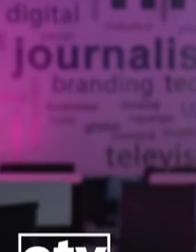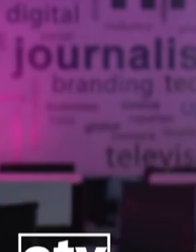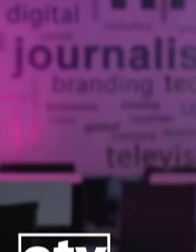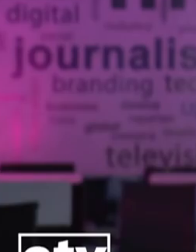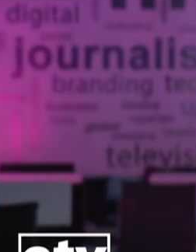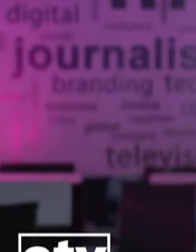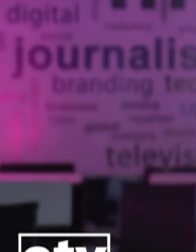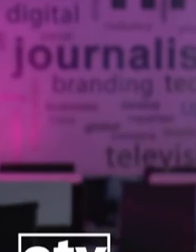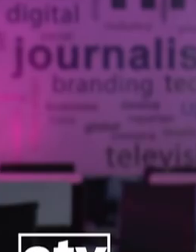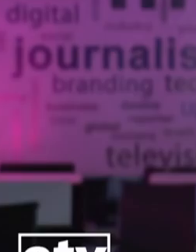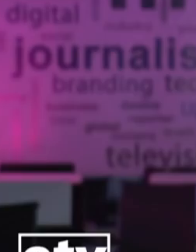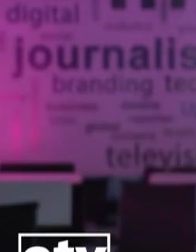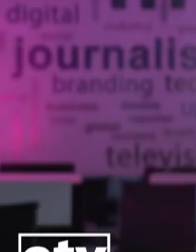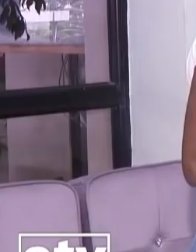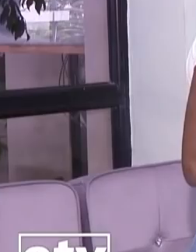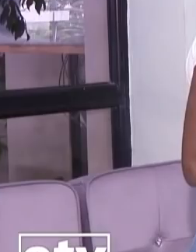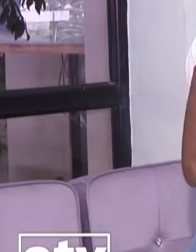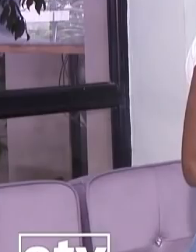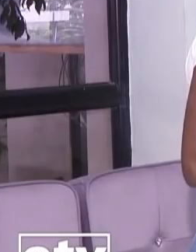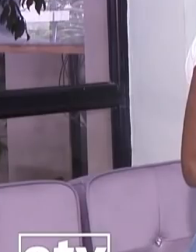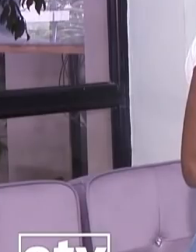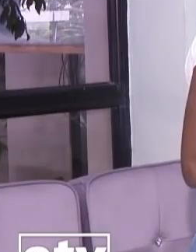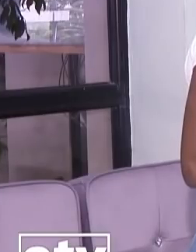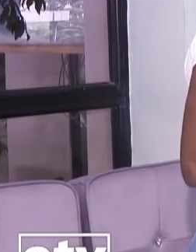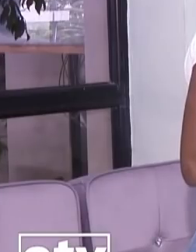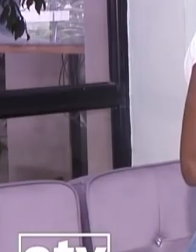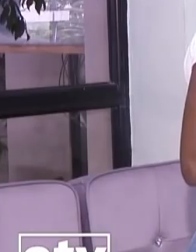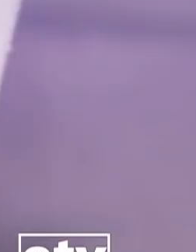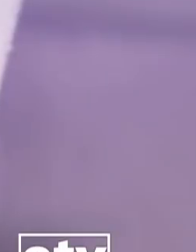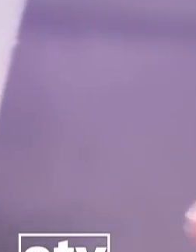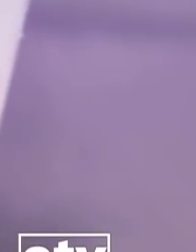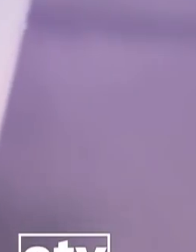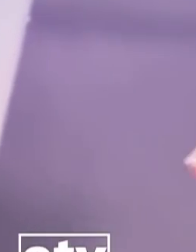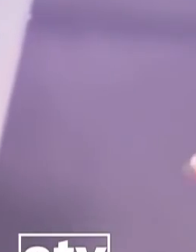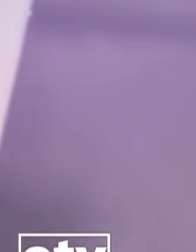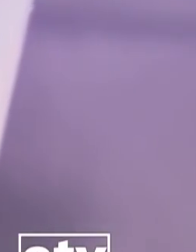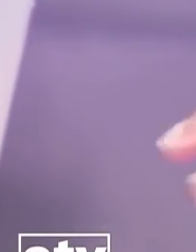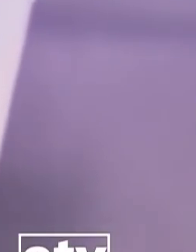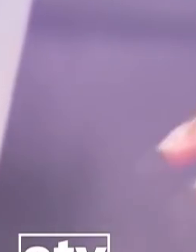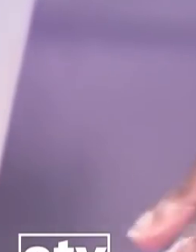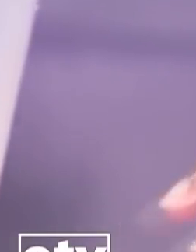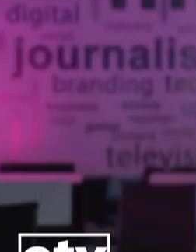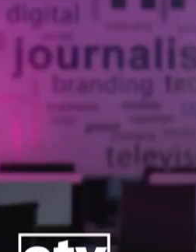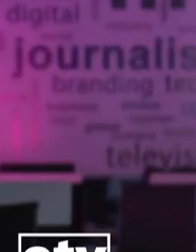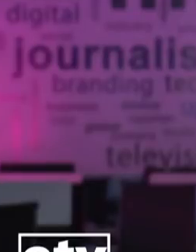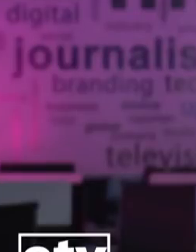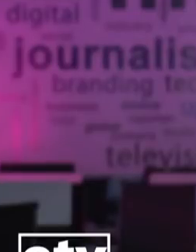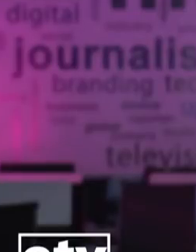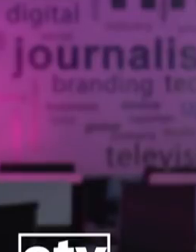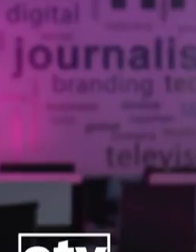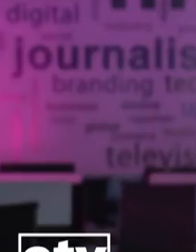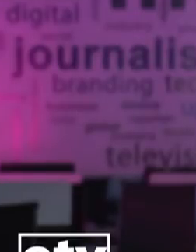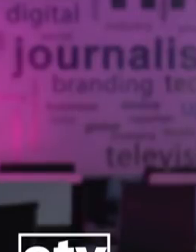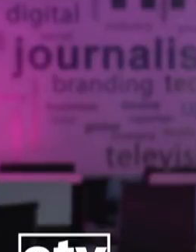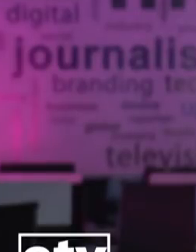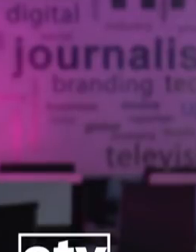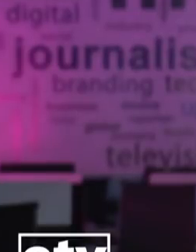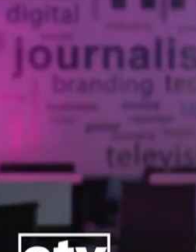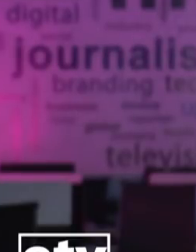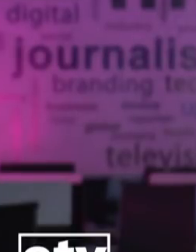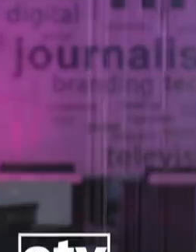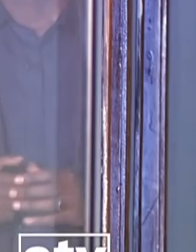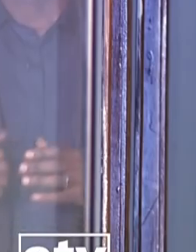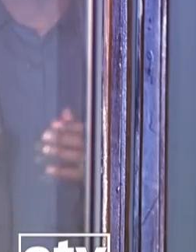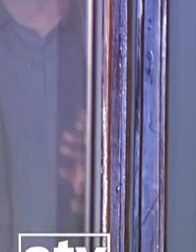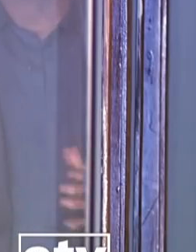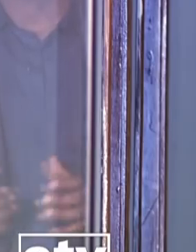አዘውትሮ እጅን በውሃና በሳሙና በተገቢው መንገድ መታጠብ፣ አልኮል ነክ በሆኑ የእጅ ማጽጃዎች የእጆችን ንጽህና